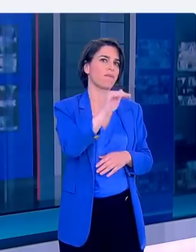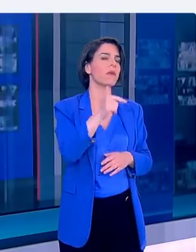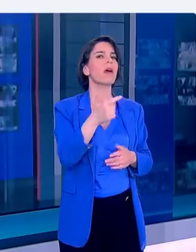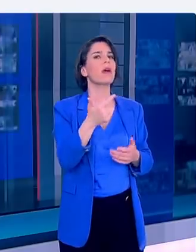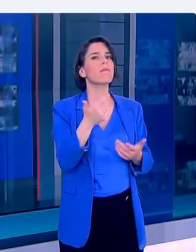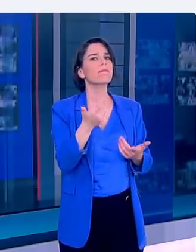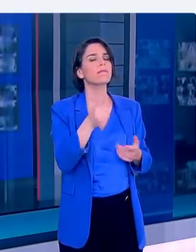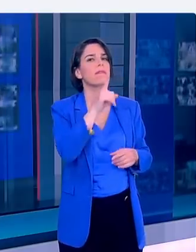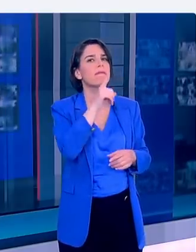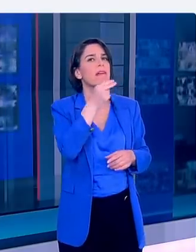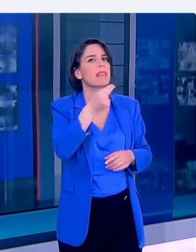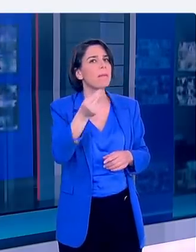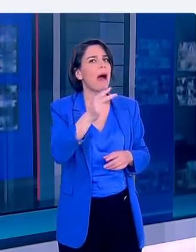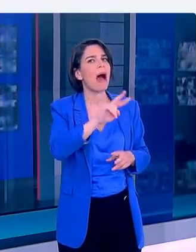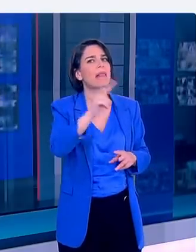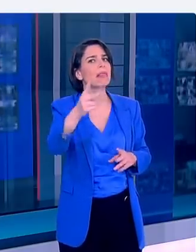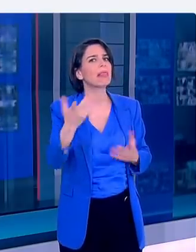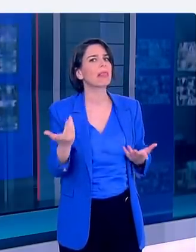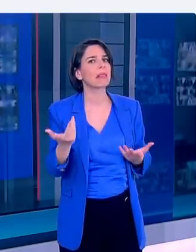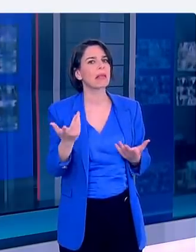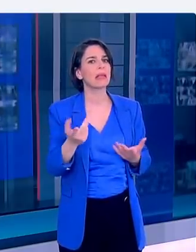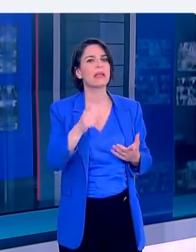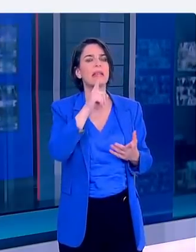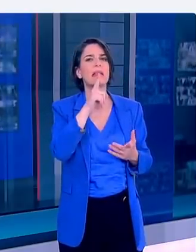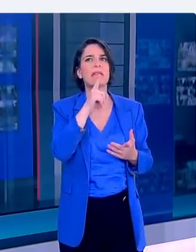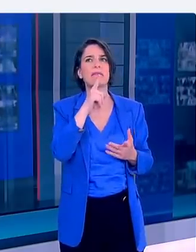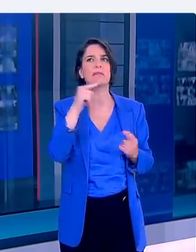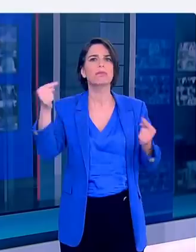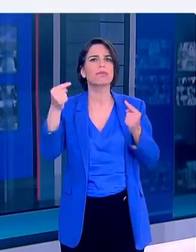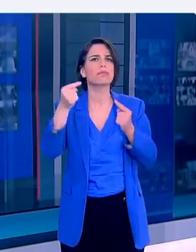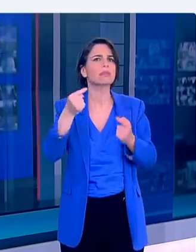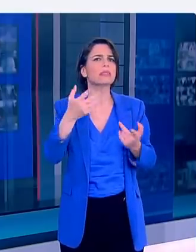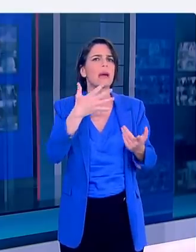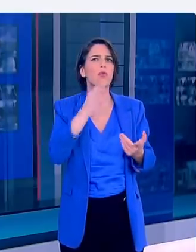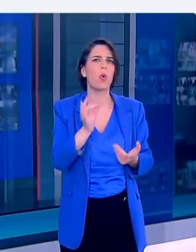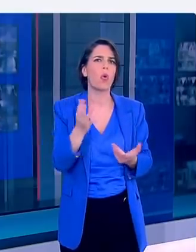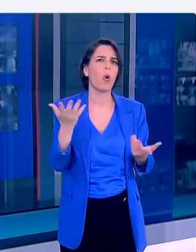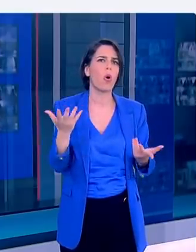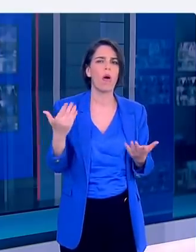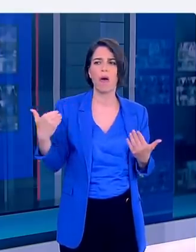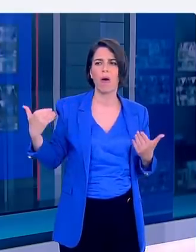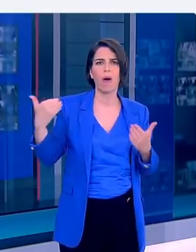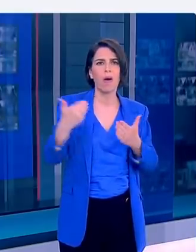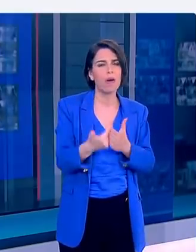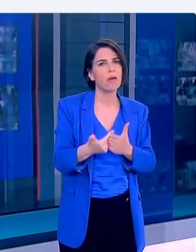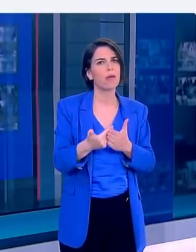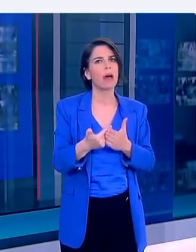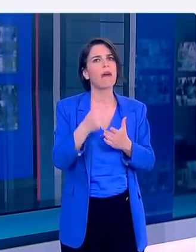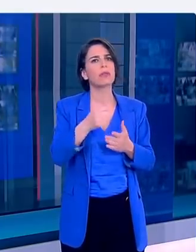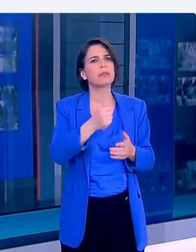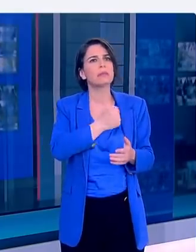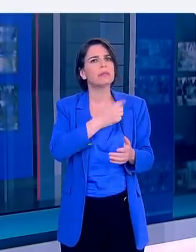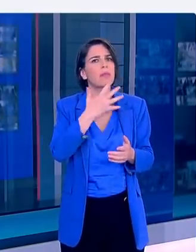στο συγκεκριμένο ζήτημα και πώς ερμηνεύετε αυτή την κλιμάκωση εναντίον της χώρας μας το τελευταίο διάστημα, που την